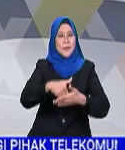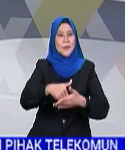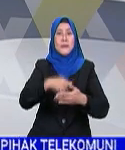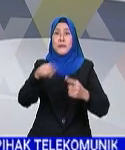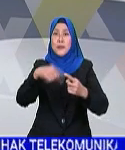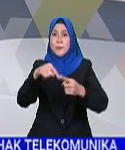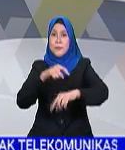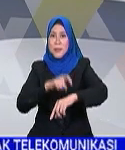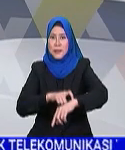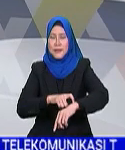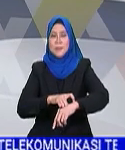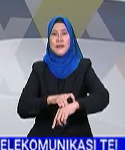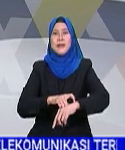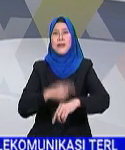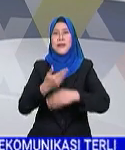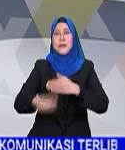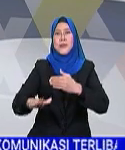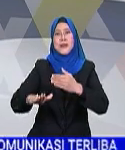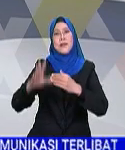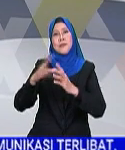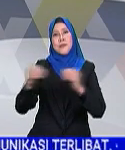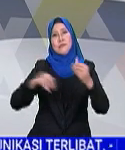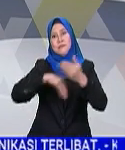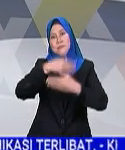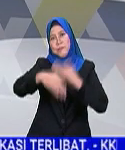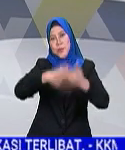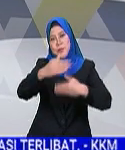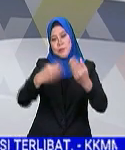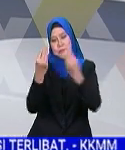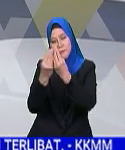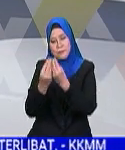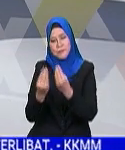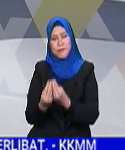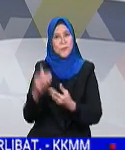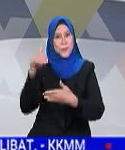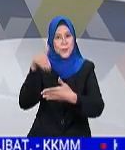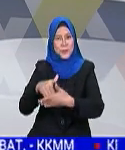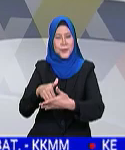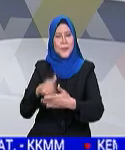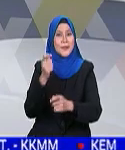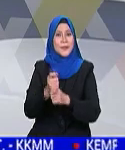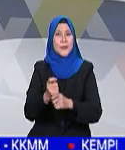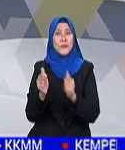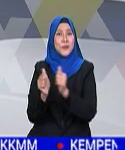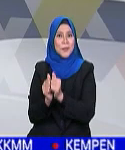bila-bila masa sahaja selepas selesai proses pengiraan undi. Jadi, kekal bersama